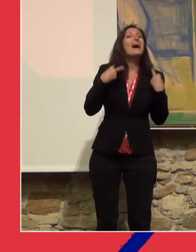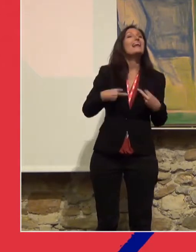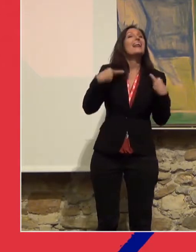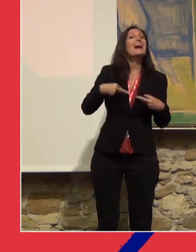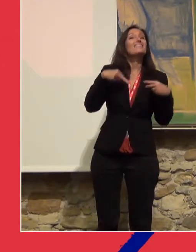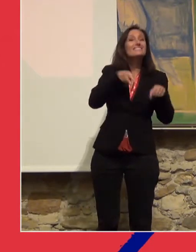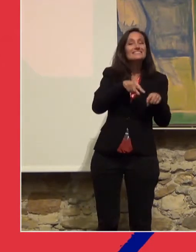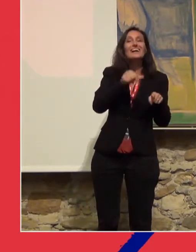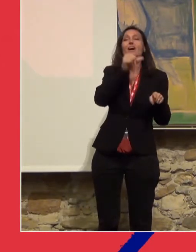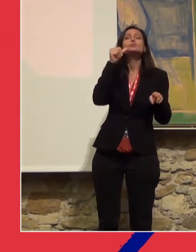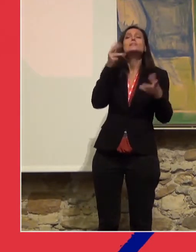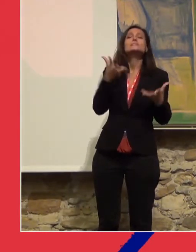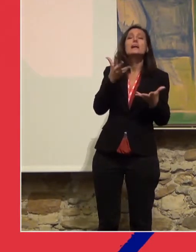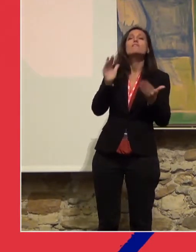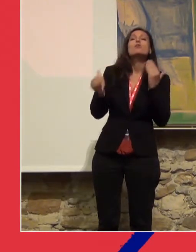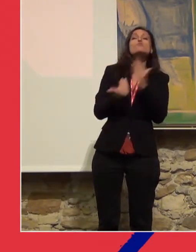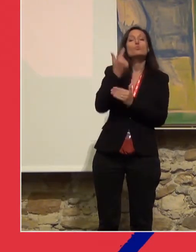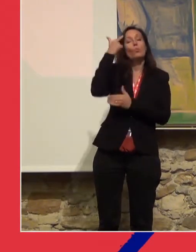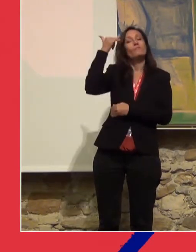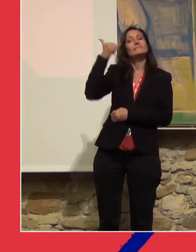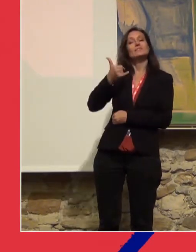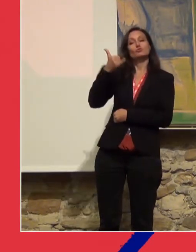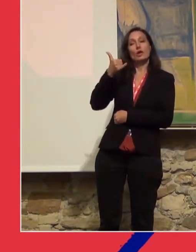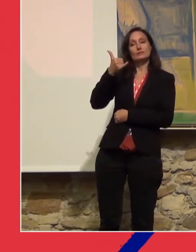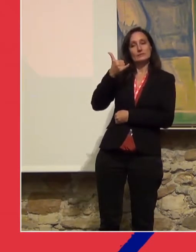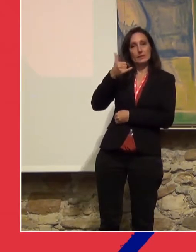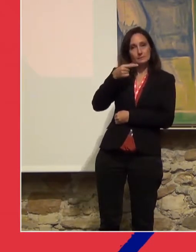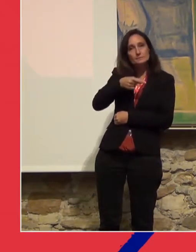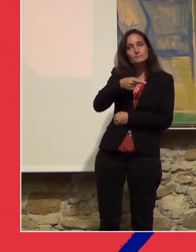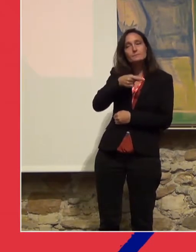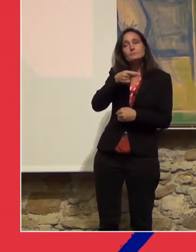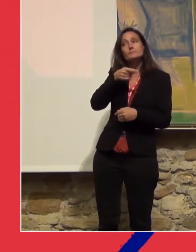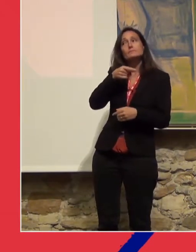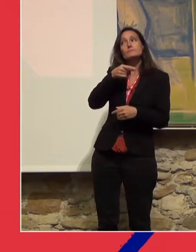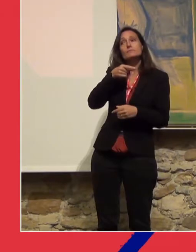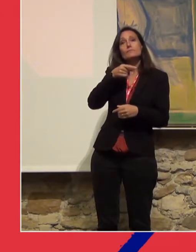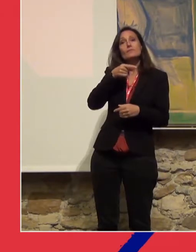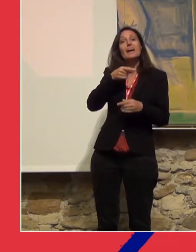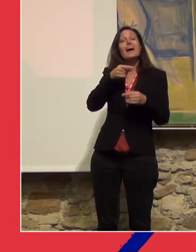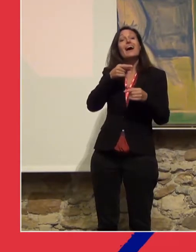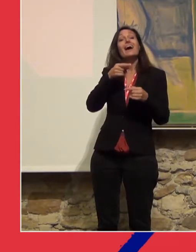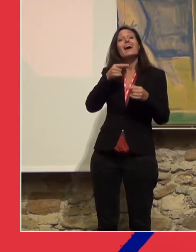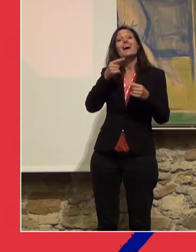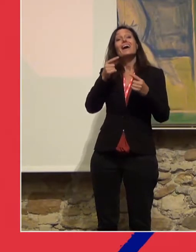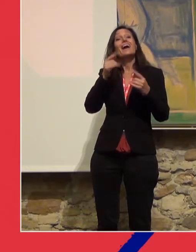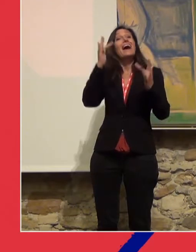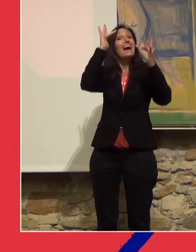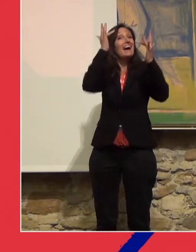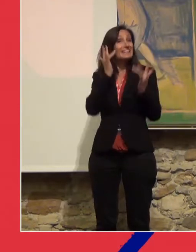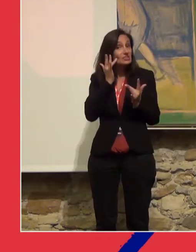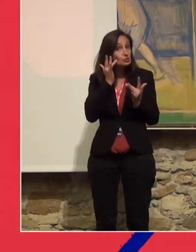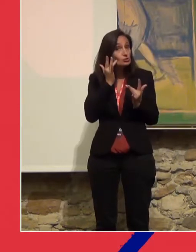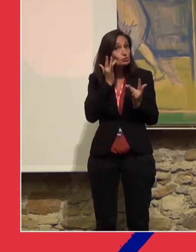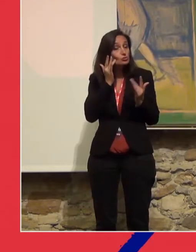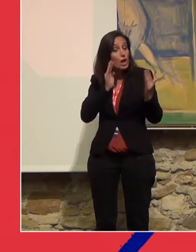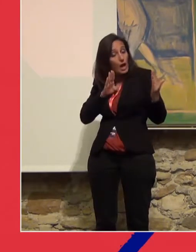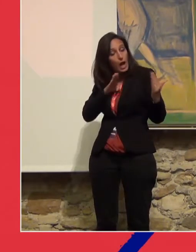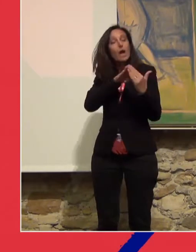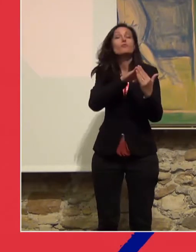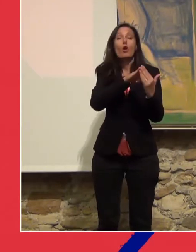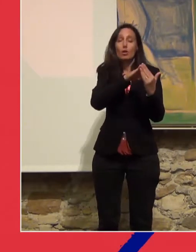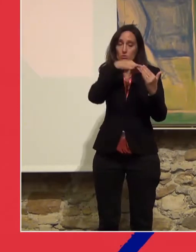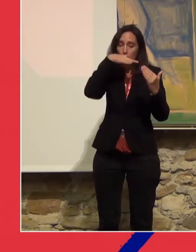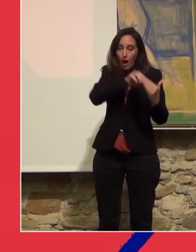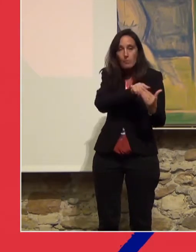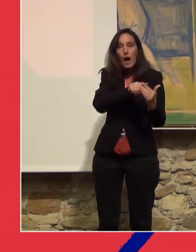saggezza, capace di affrontare la dimensione del rischio, evitando la paralisi della